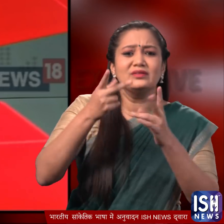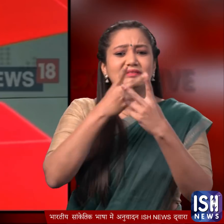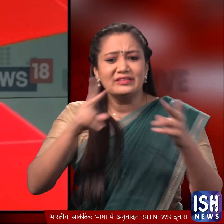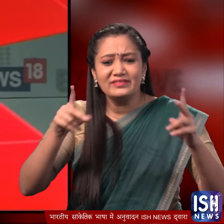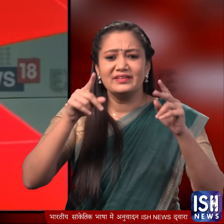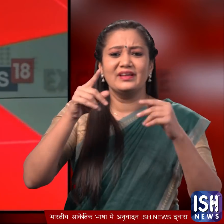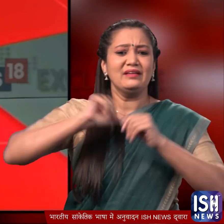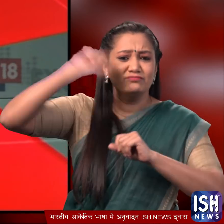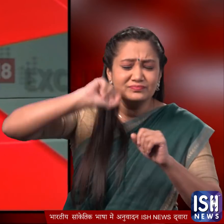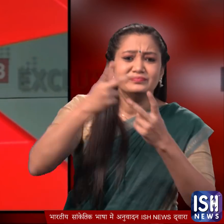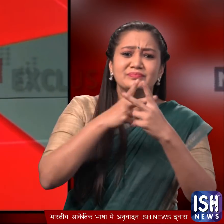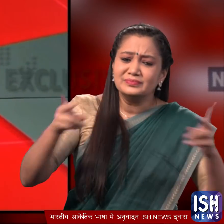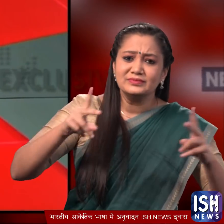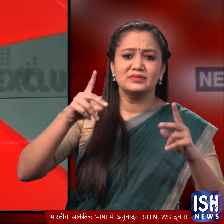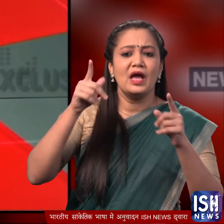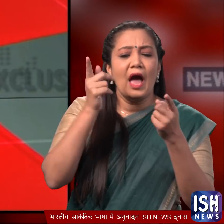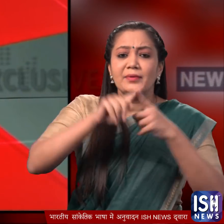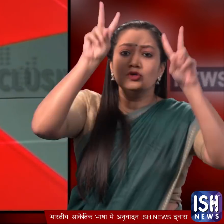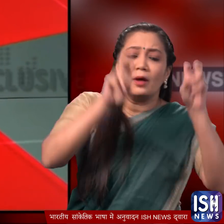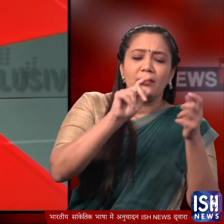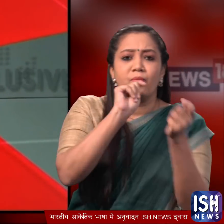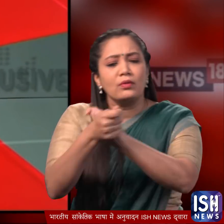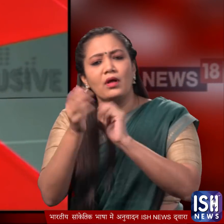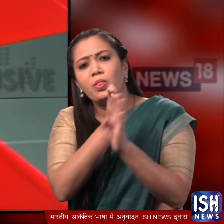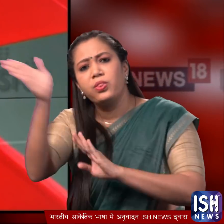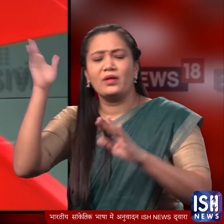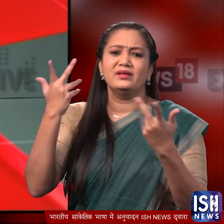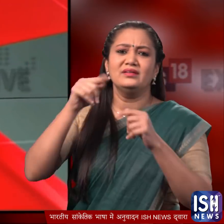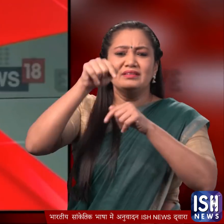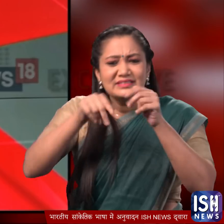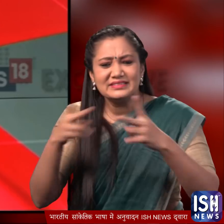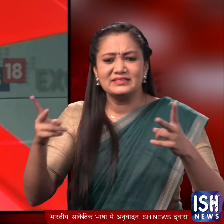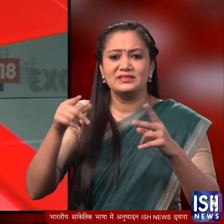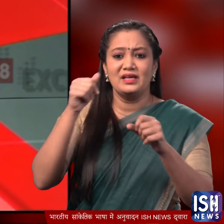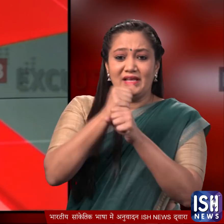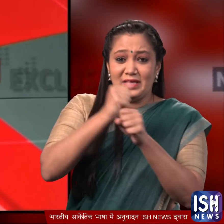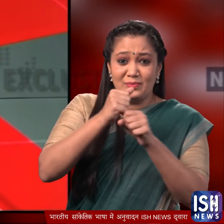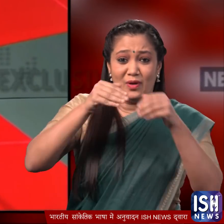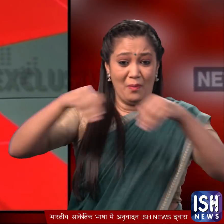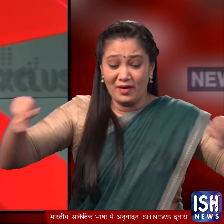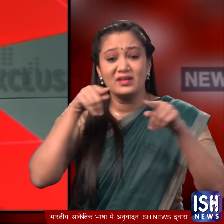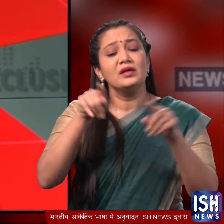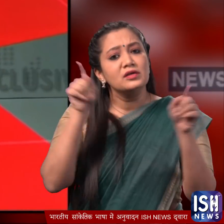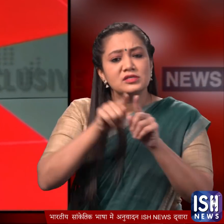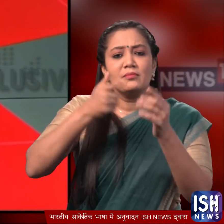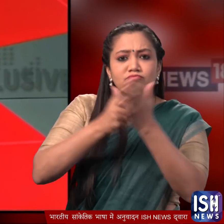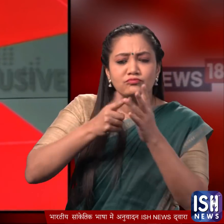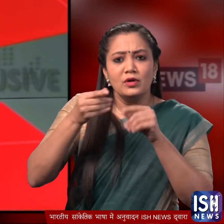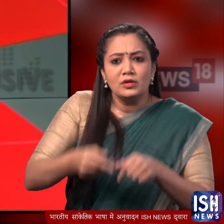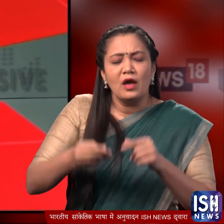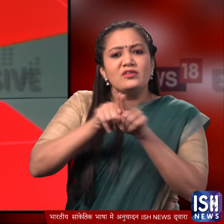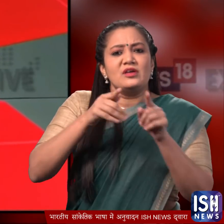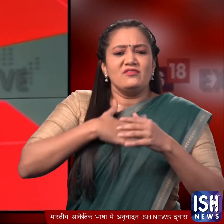जब मुद्दों पर भावनाएं हावी होती हैं तो हालात बिगड़ने का खतरा बढ़ जाता है। यूपी और दिल्ली के बीच गाजीपुर बॉर्डर पर भी अब किसान